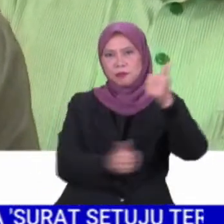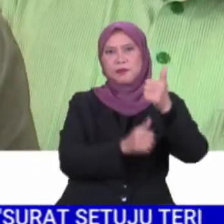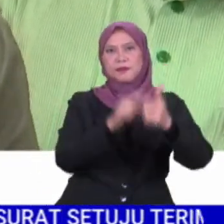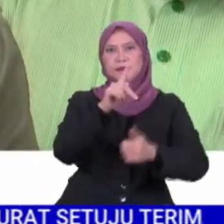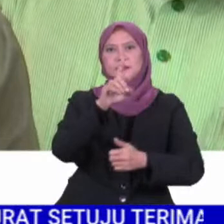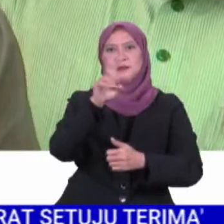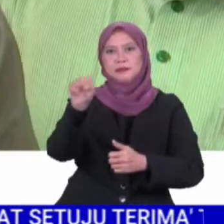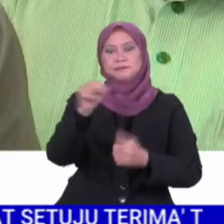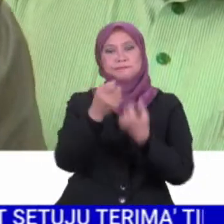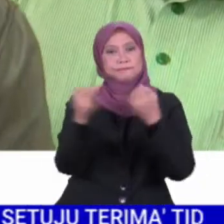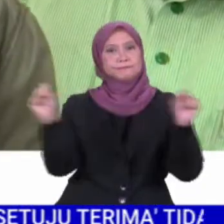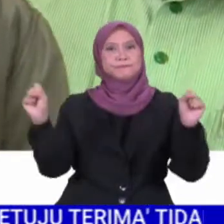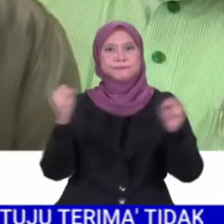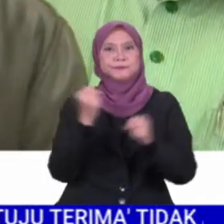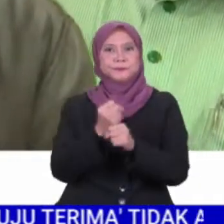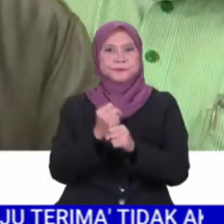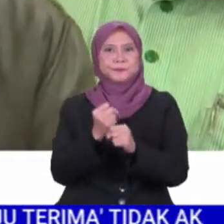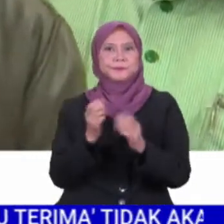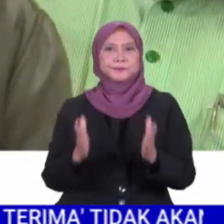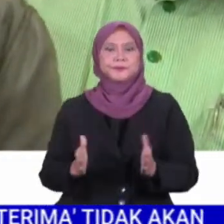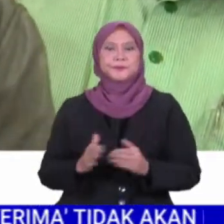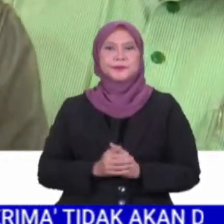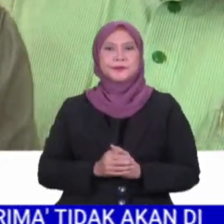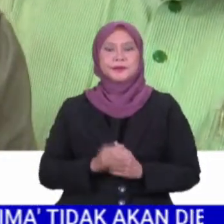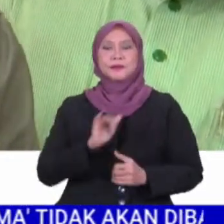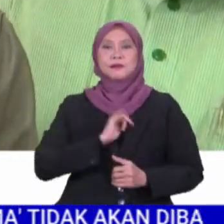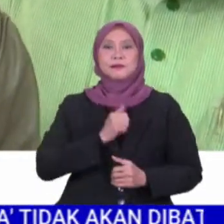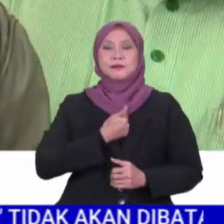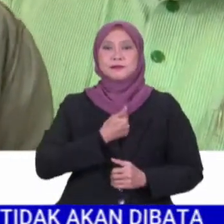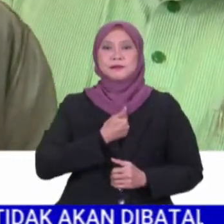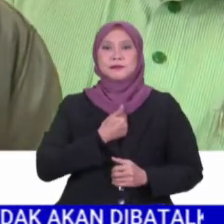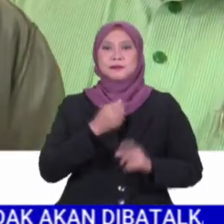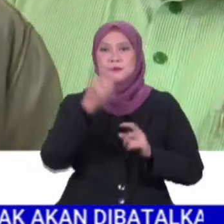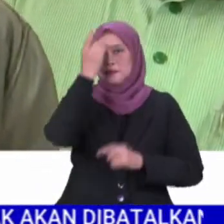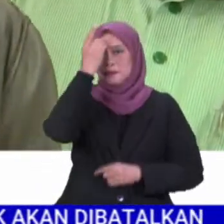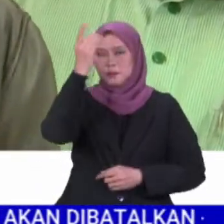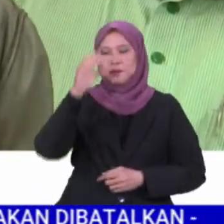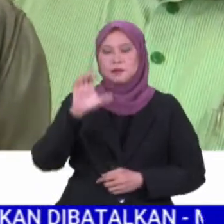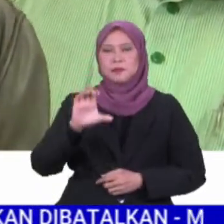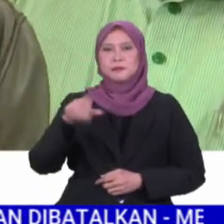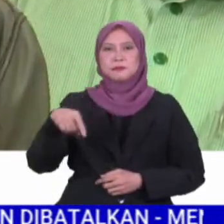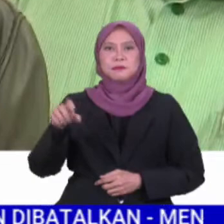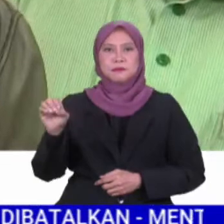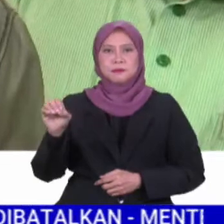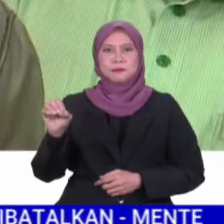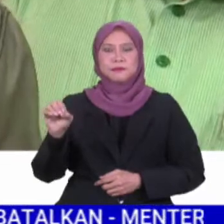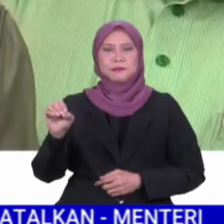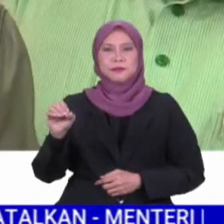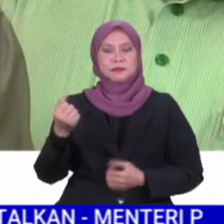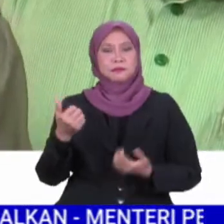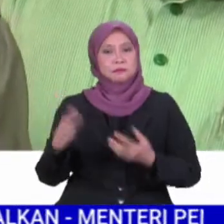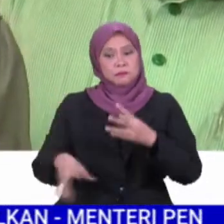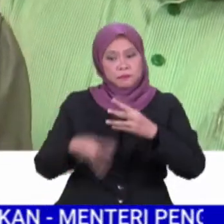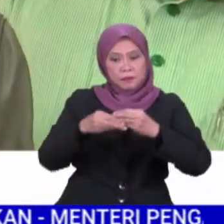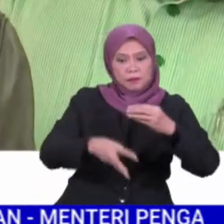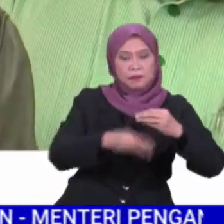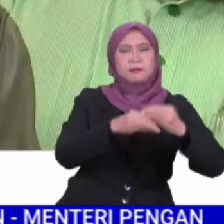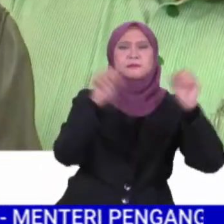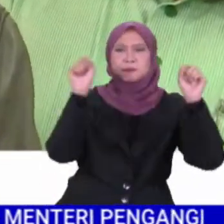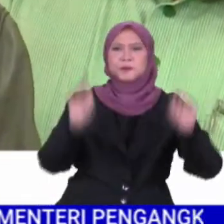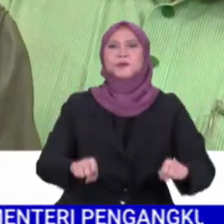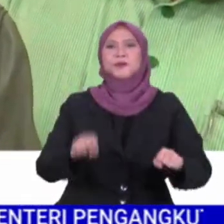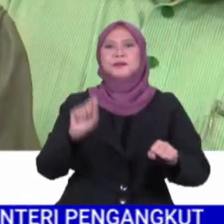DN pada masa yang sama saya diberikan komitmen oleh Datuk Zaki Datuk CPO kekuatan tambahan boleh saja